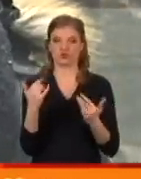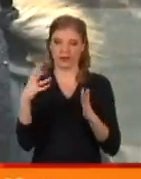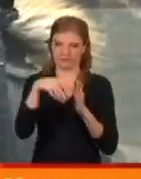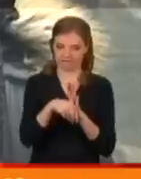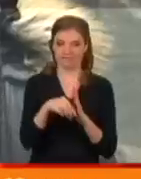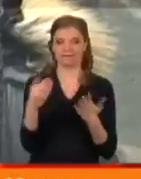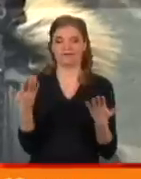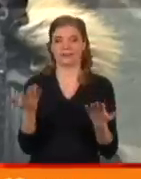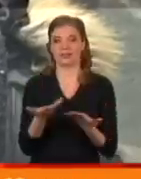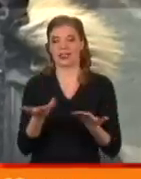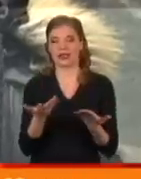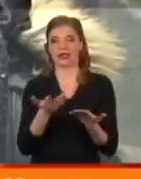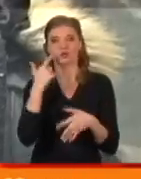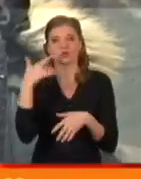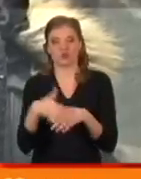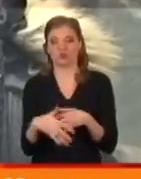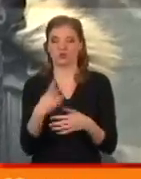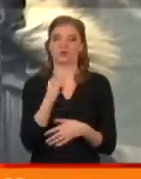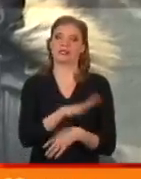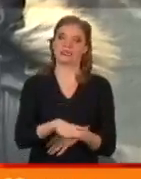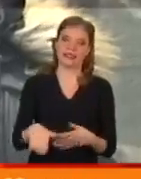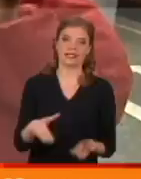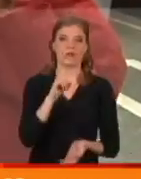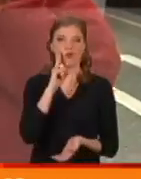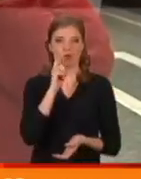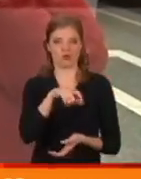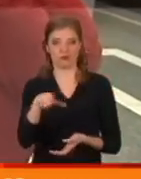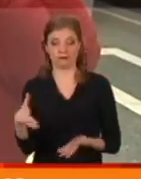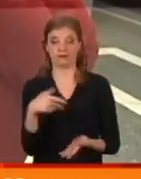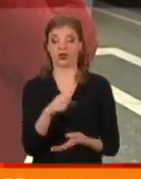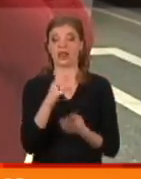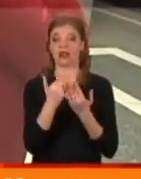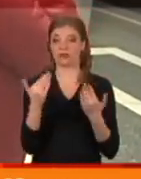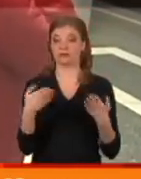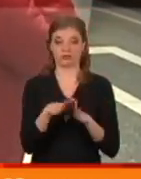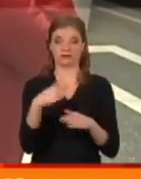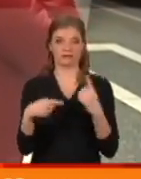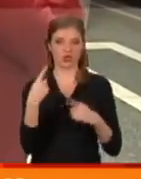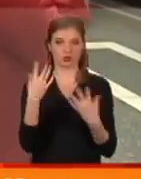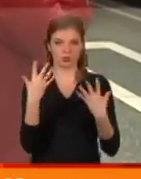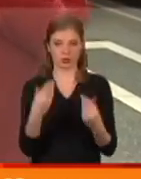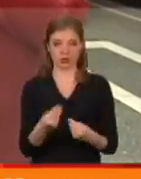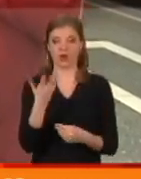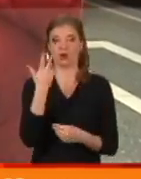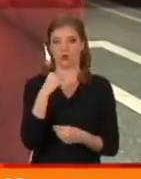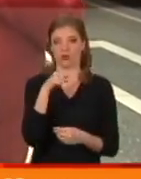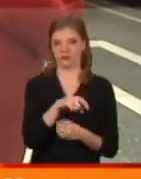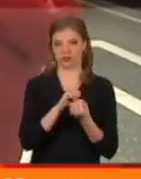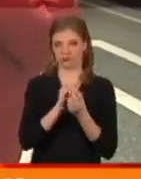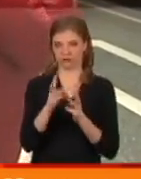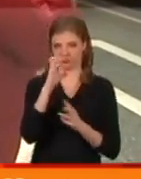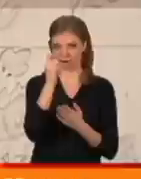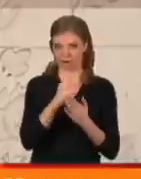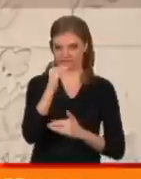контекст, який зрозумілий там дітям і молодому поколінню. Однак виставку закрили вже наступного дня по тому, як Юрій порізав